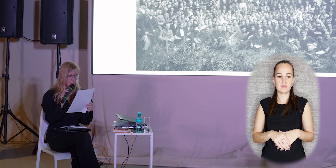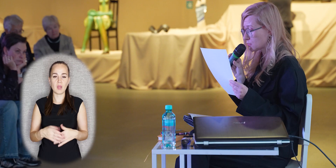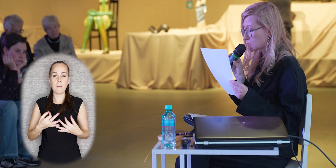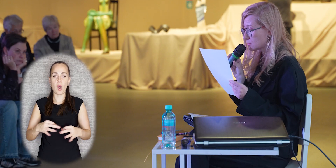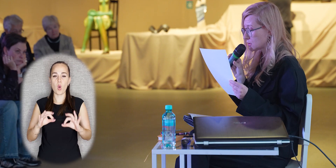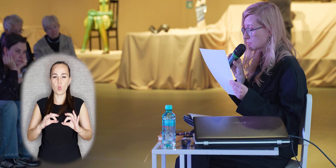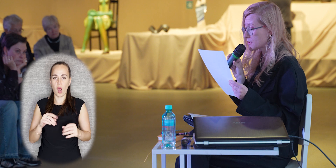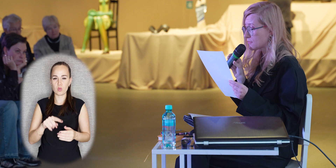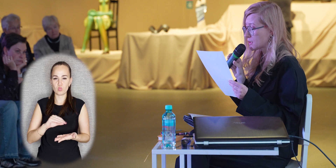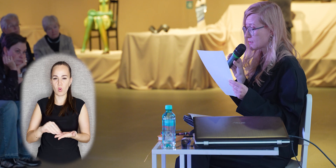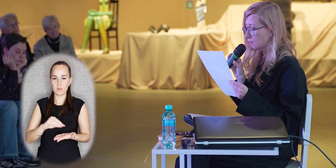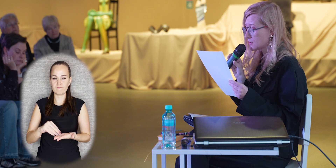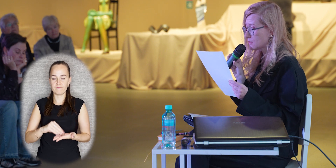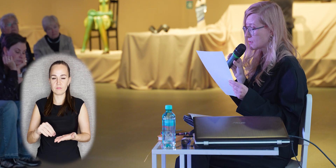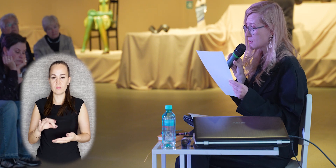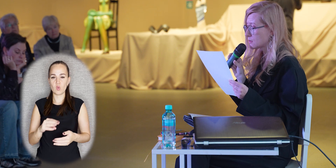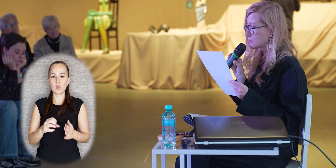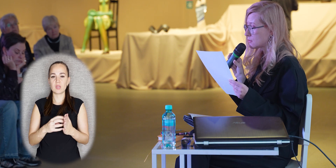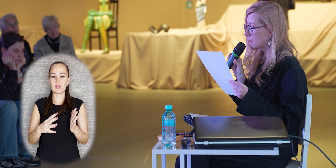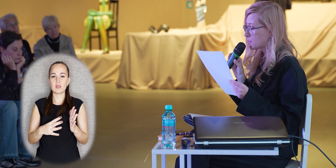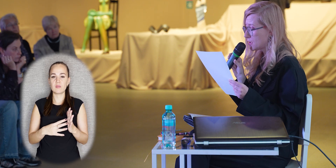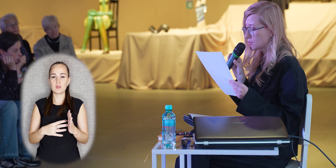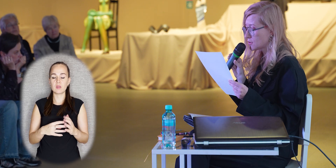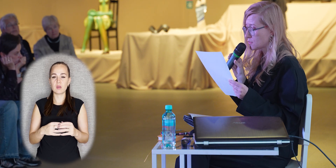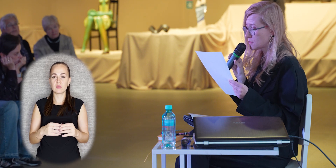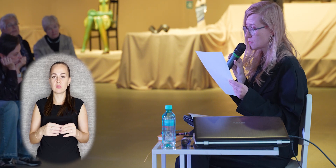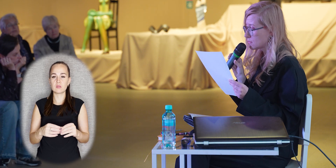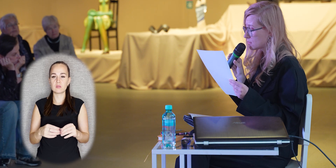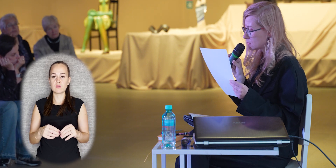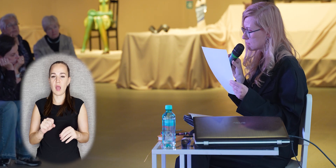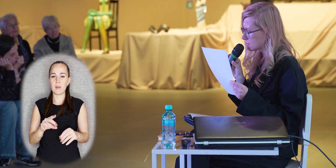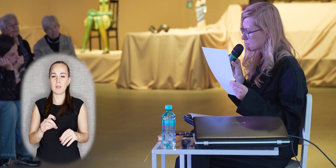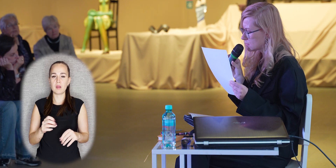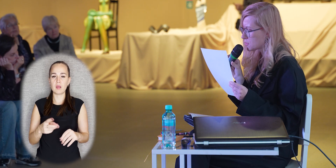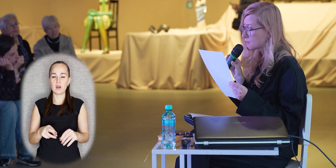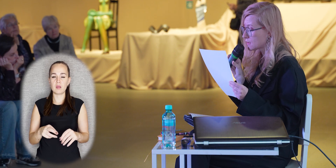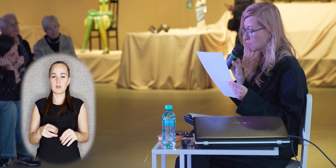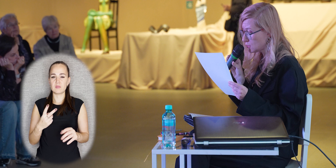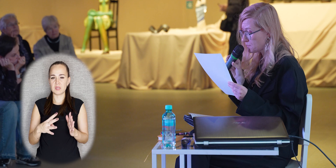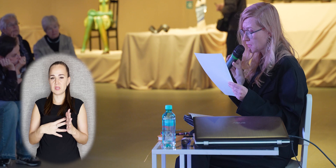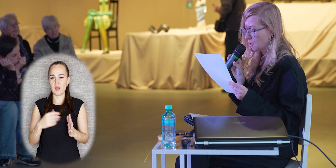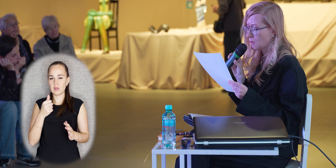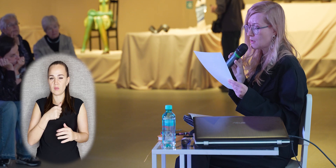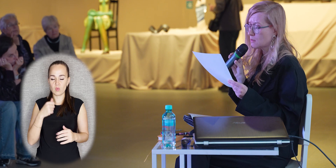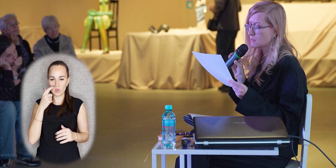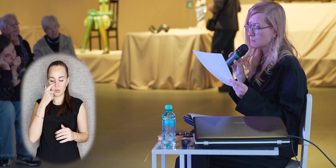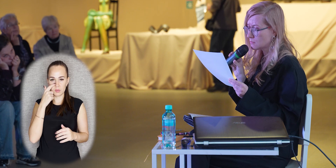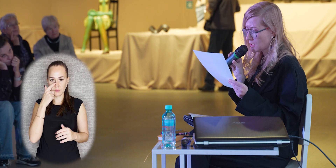Заключение Российской Федерации от 19 апреля 1999 года